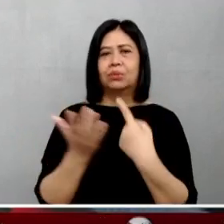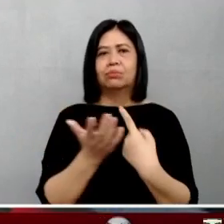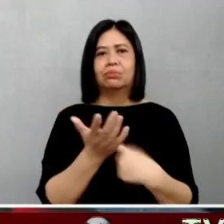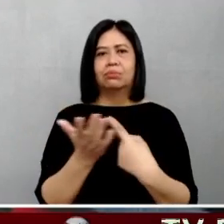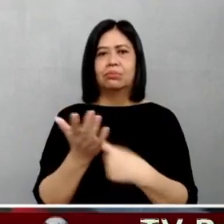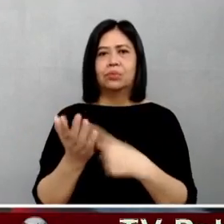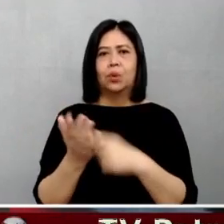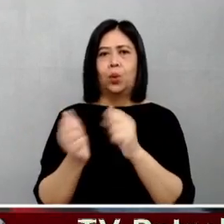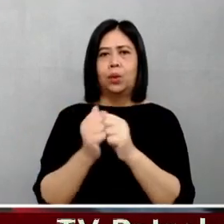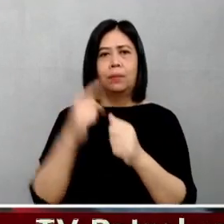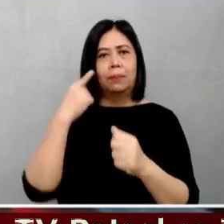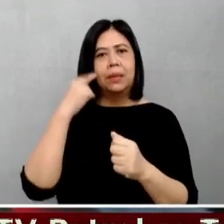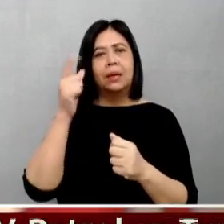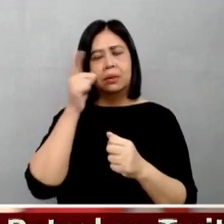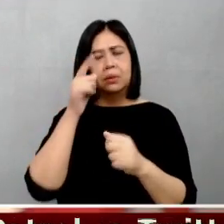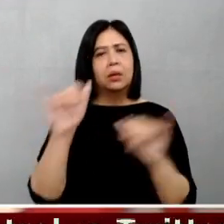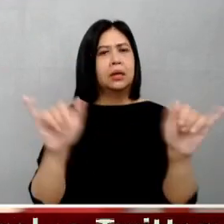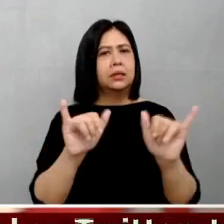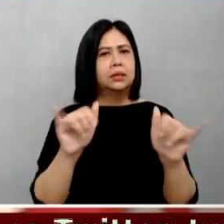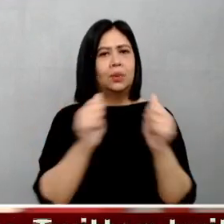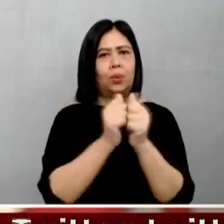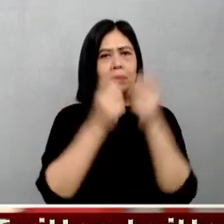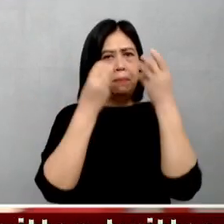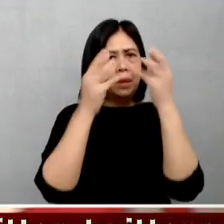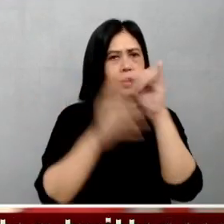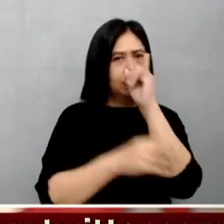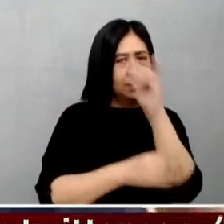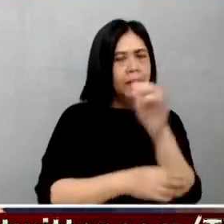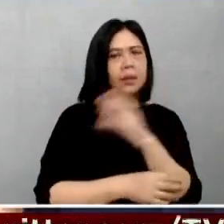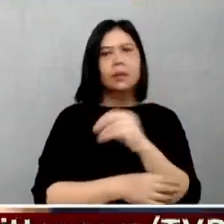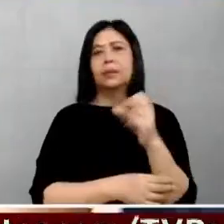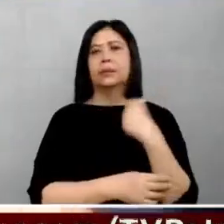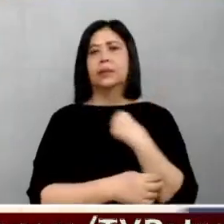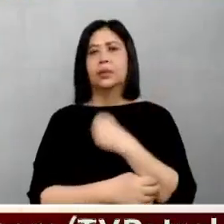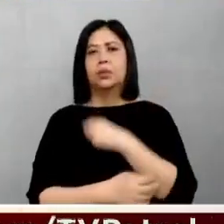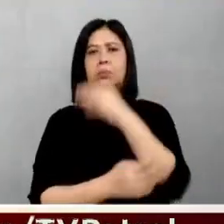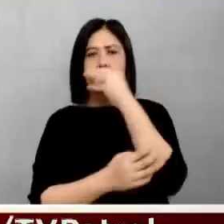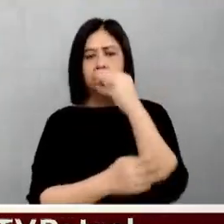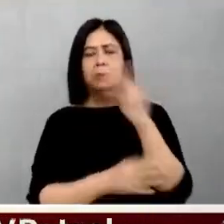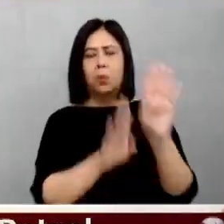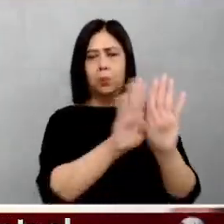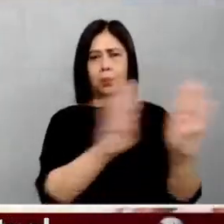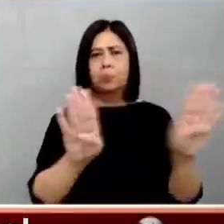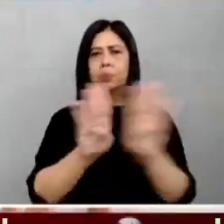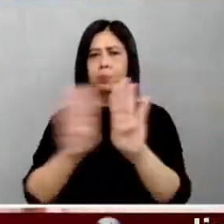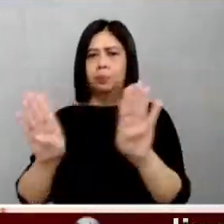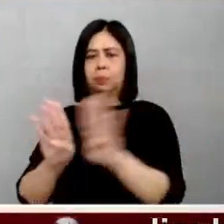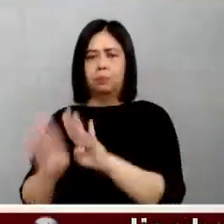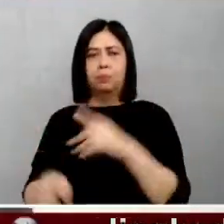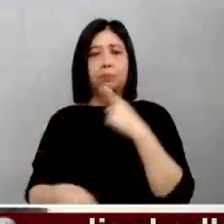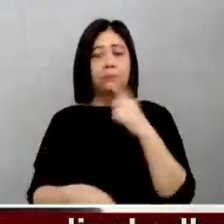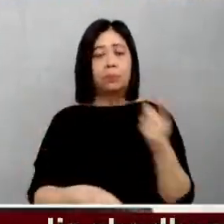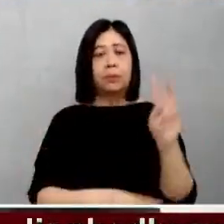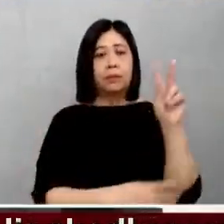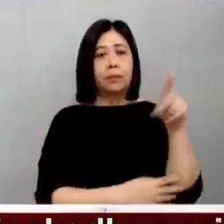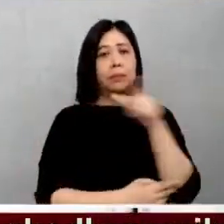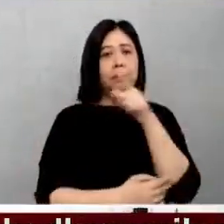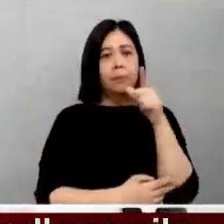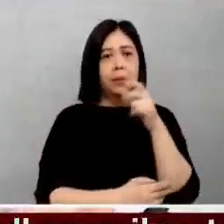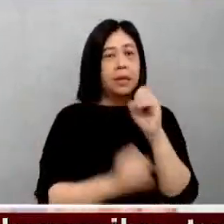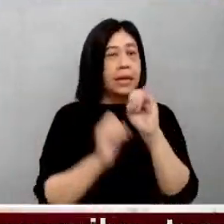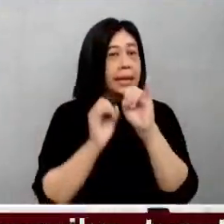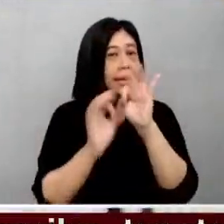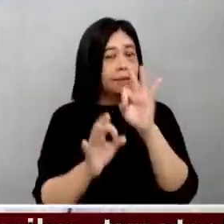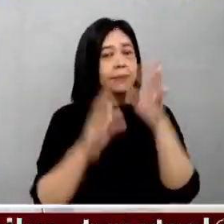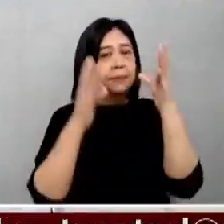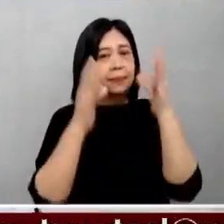nila kina Manila Mayor Isko Moreno at Senator Manny Pacquiao. Una nang nanindigan ang pangalawang pangulo na sakaling nagdesisyon